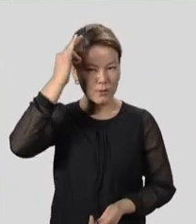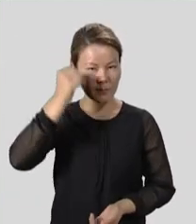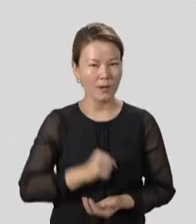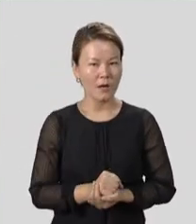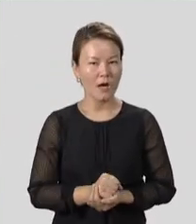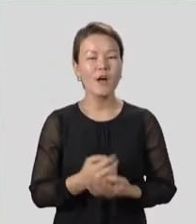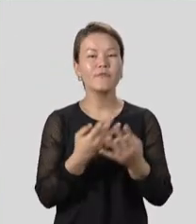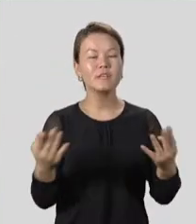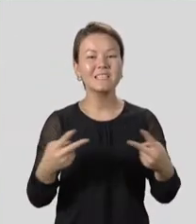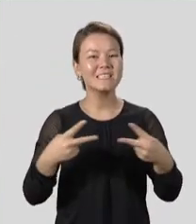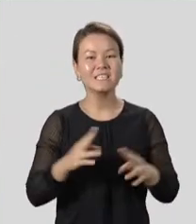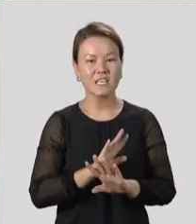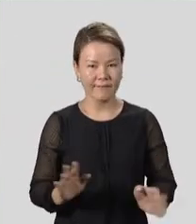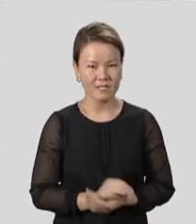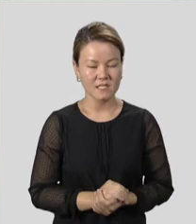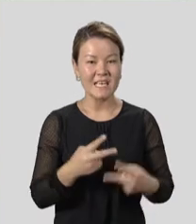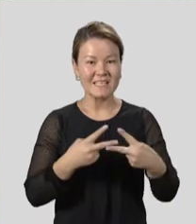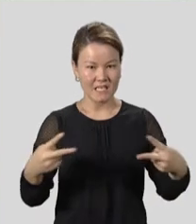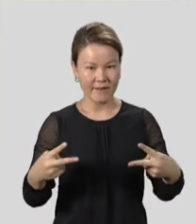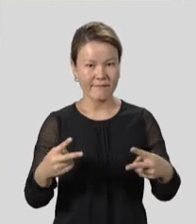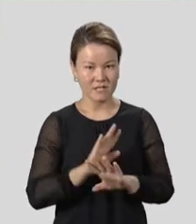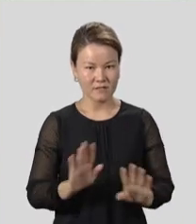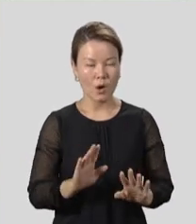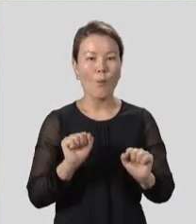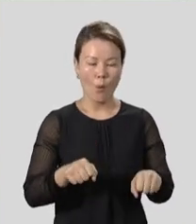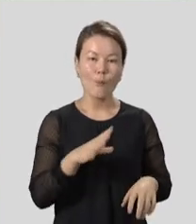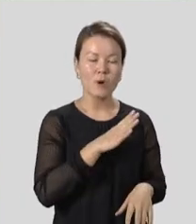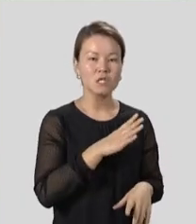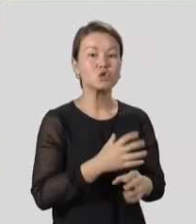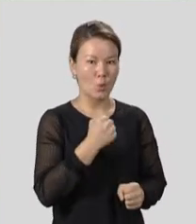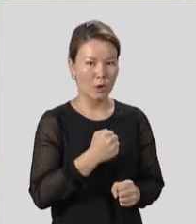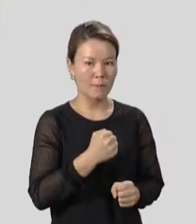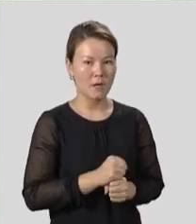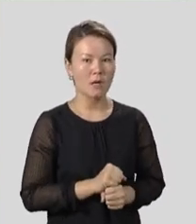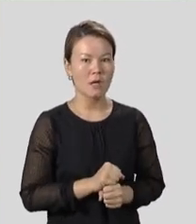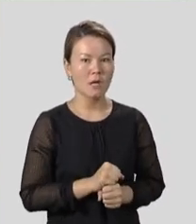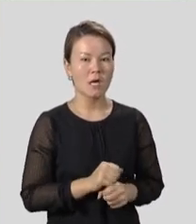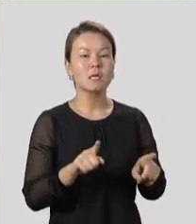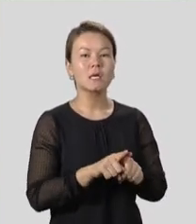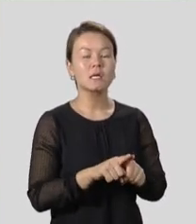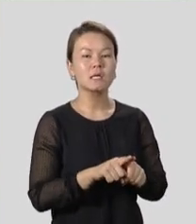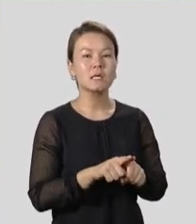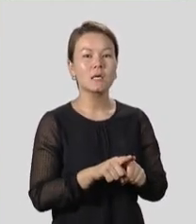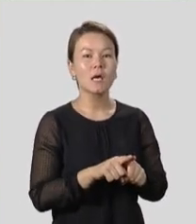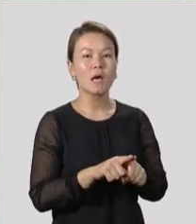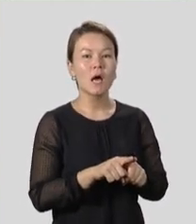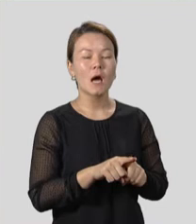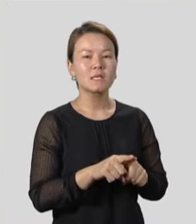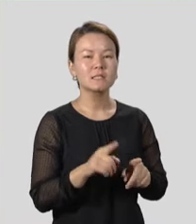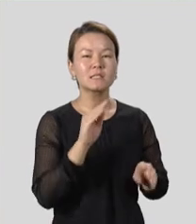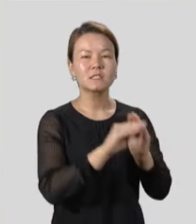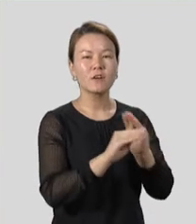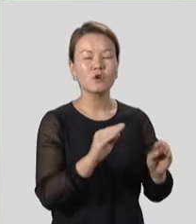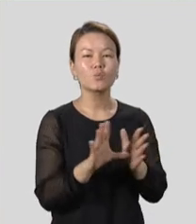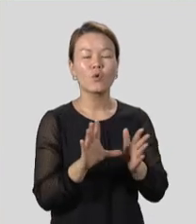Вспомним виды неравенств. Неравенства могут быть строгими. Такие неравенства составлены